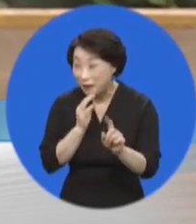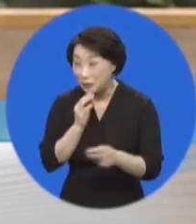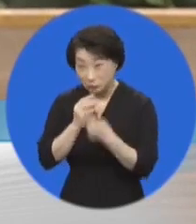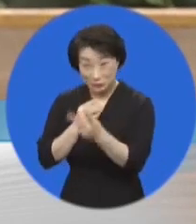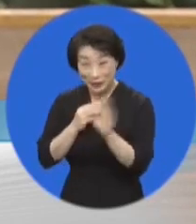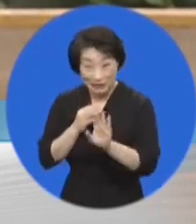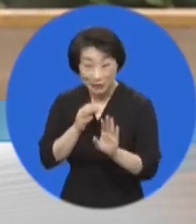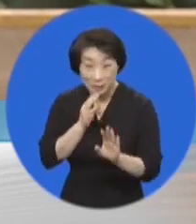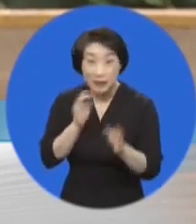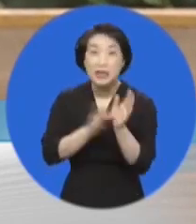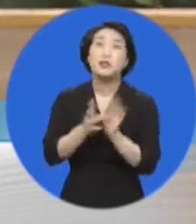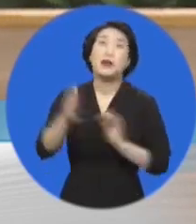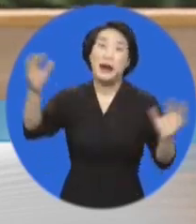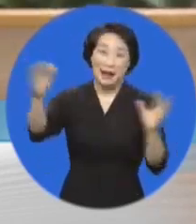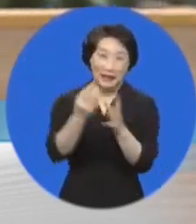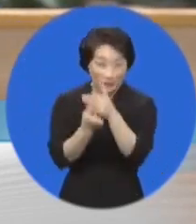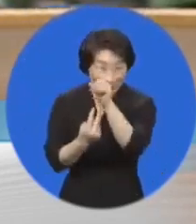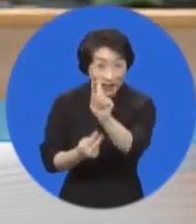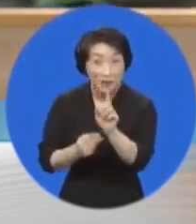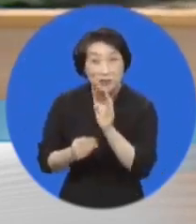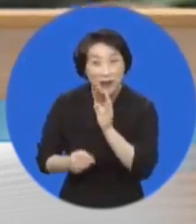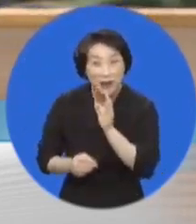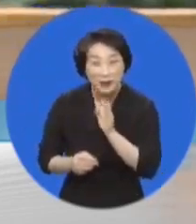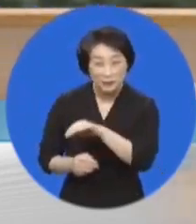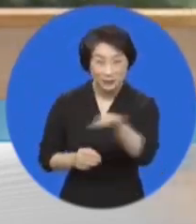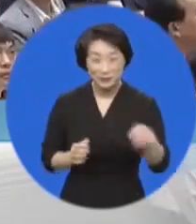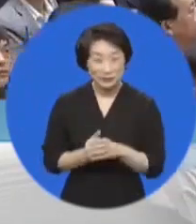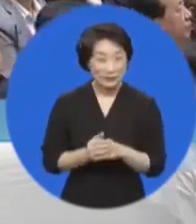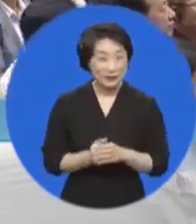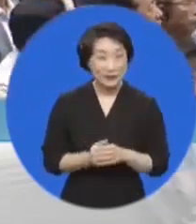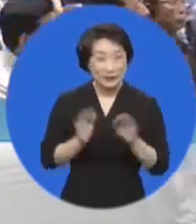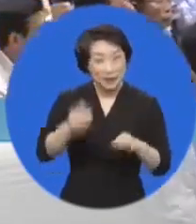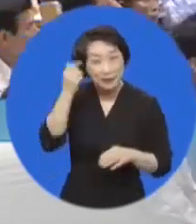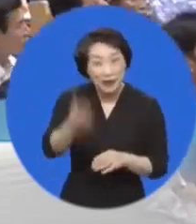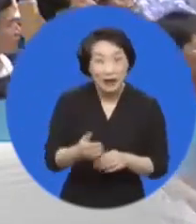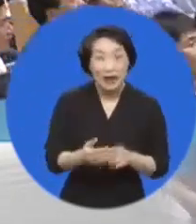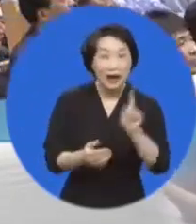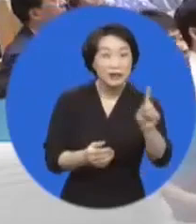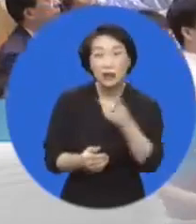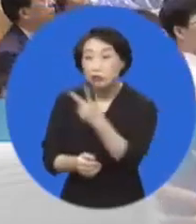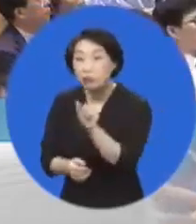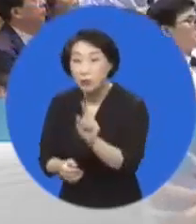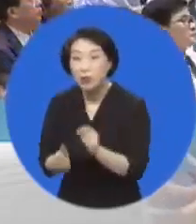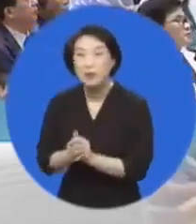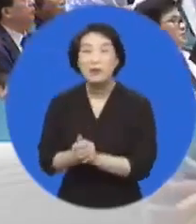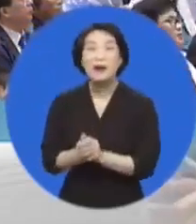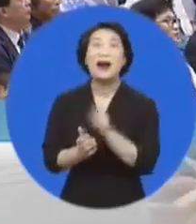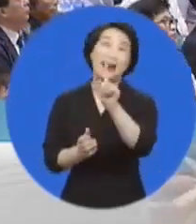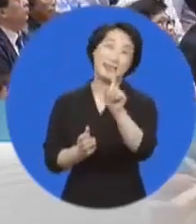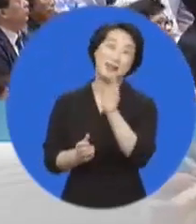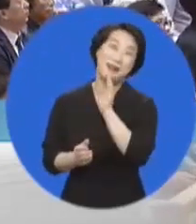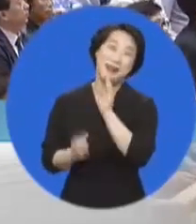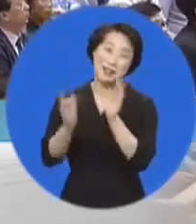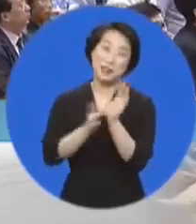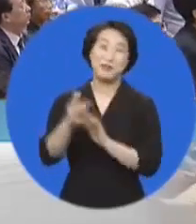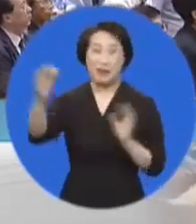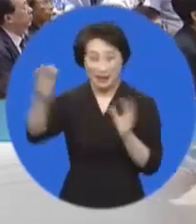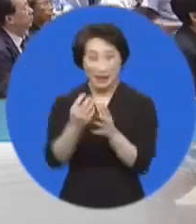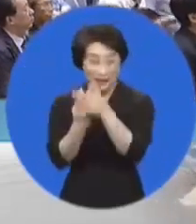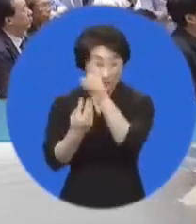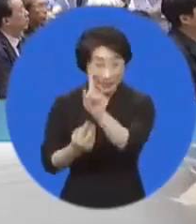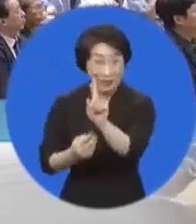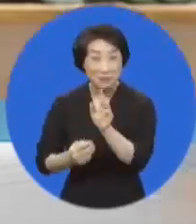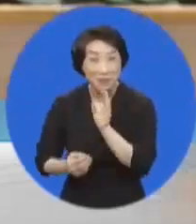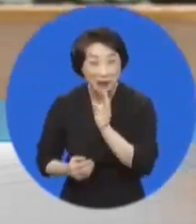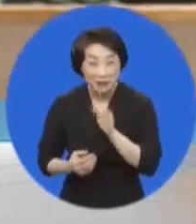누구와? 예수와. 같이. 우리는 하나요, 둘이요? 누구와? 예수와. 그래서